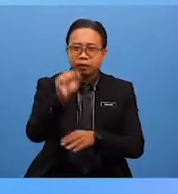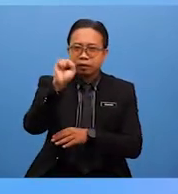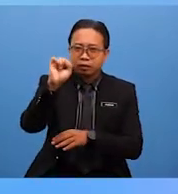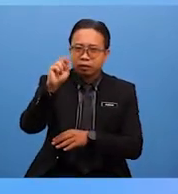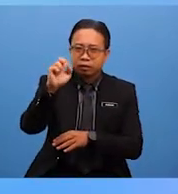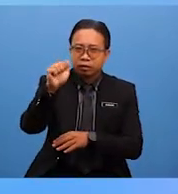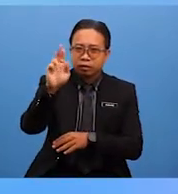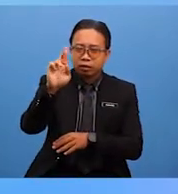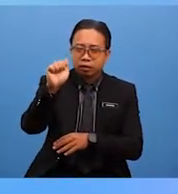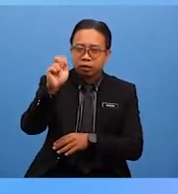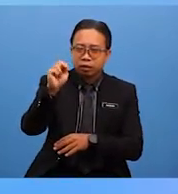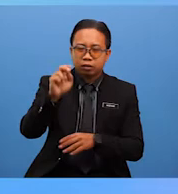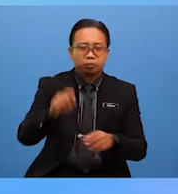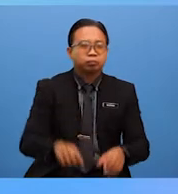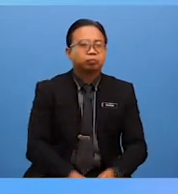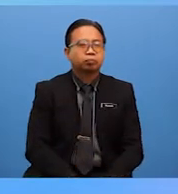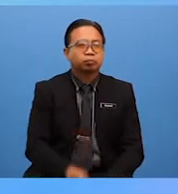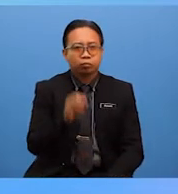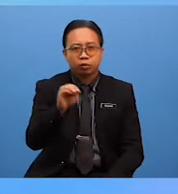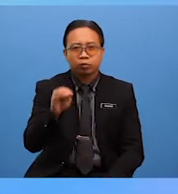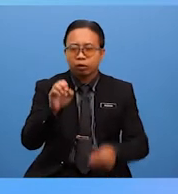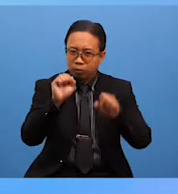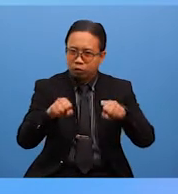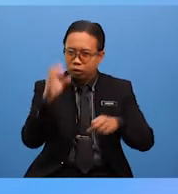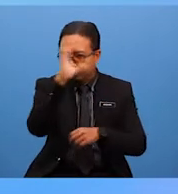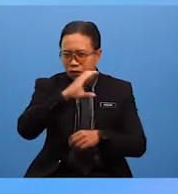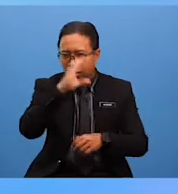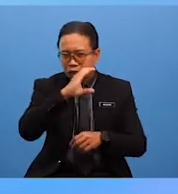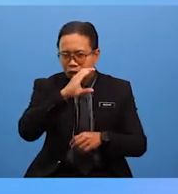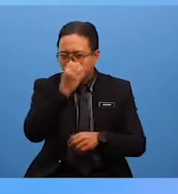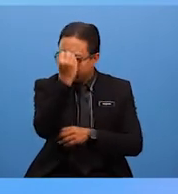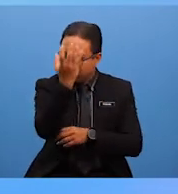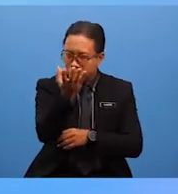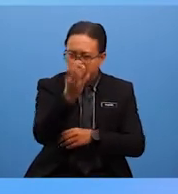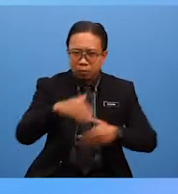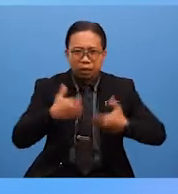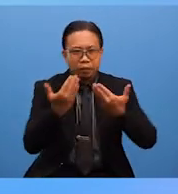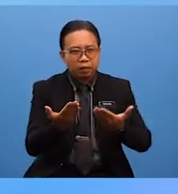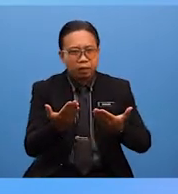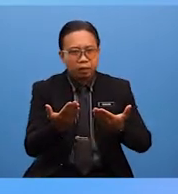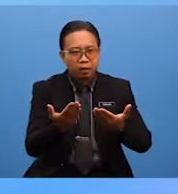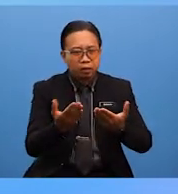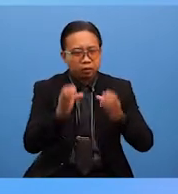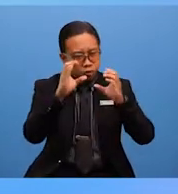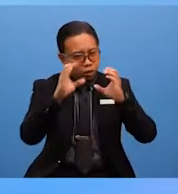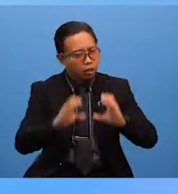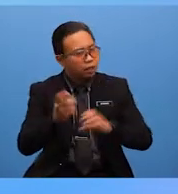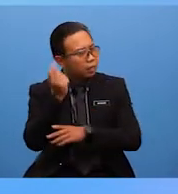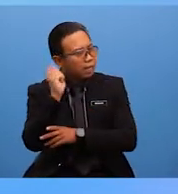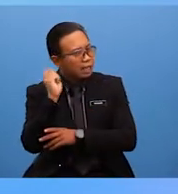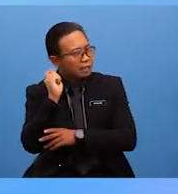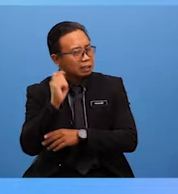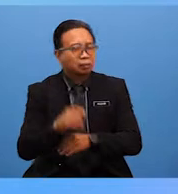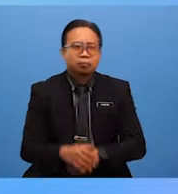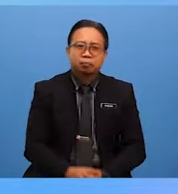jawabannya murid-murid boleh mencari Magnum Hai sebagaimana kontraksi berolak kan dan